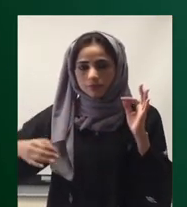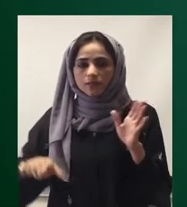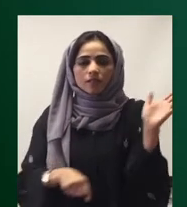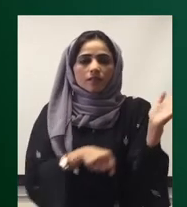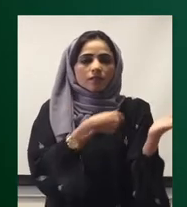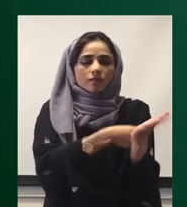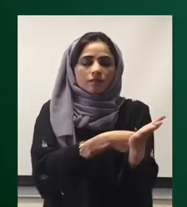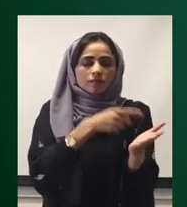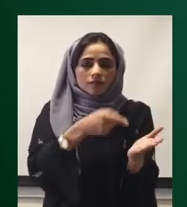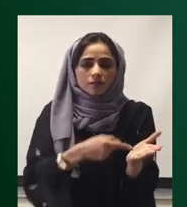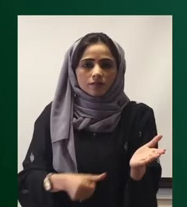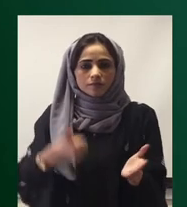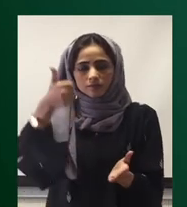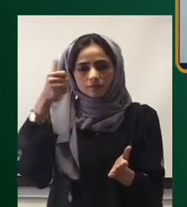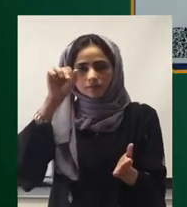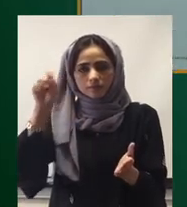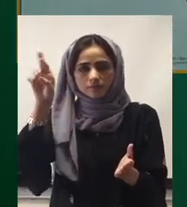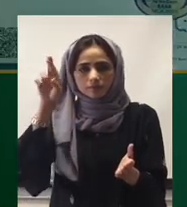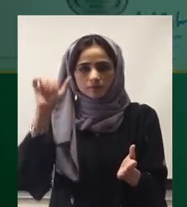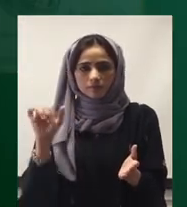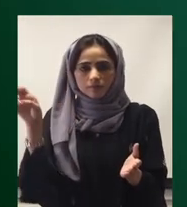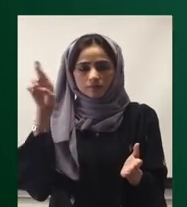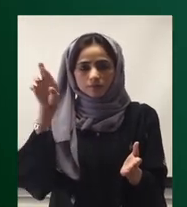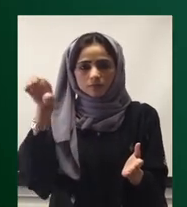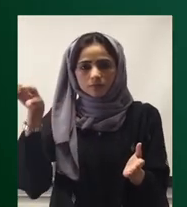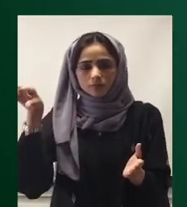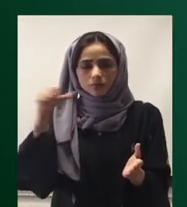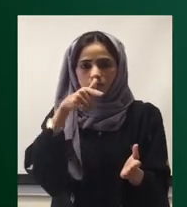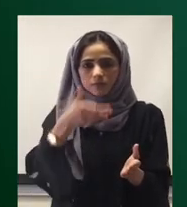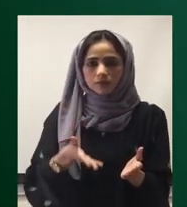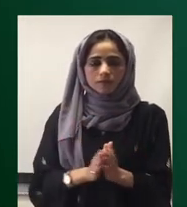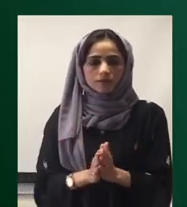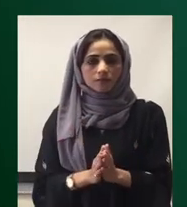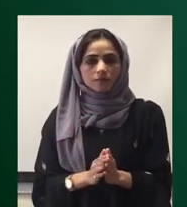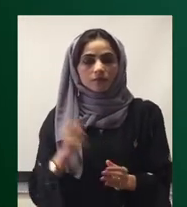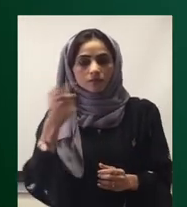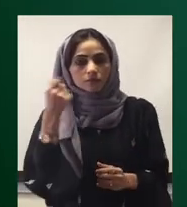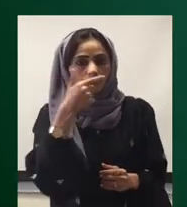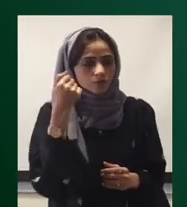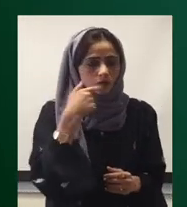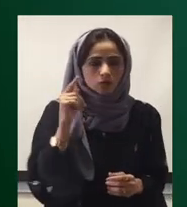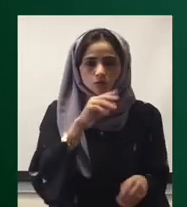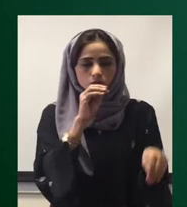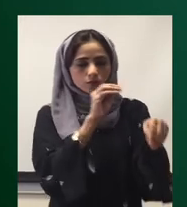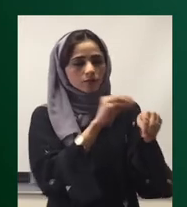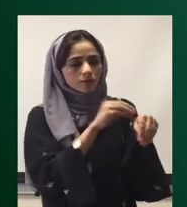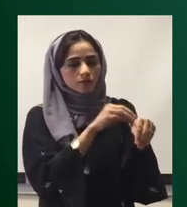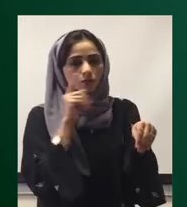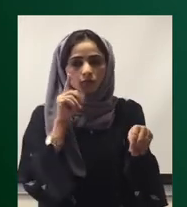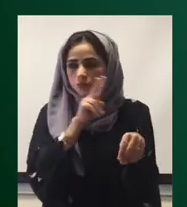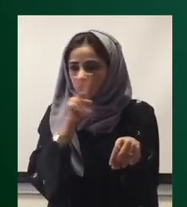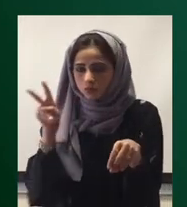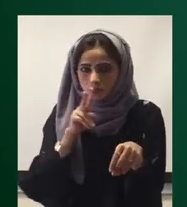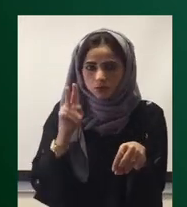الآيزو 27001. من خلال طوارئ لبيك يمكنك الإبلاغ ذاتياً بدون